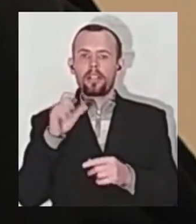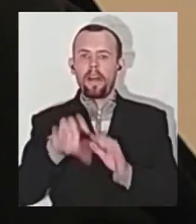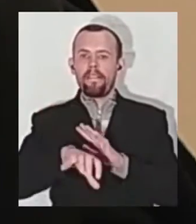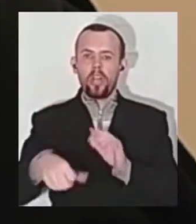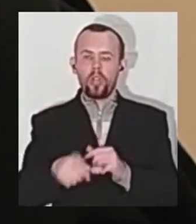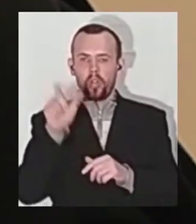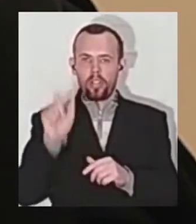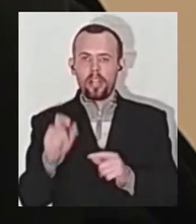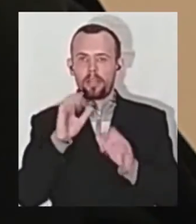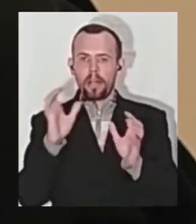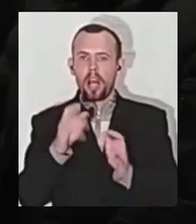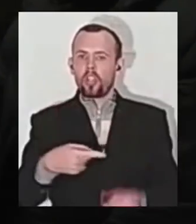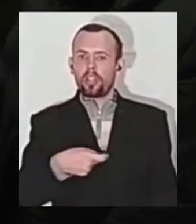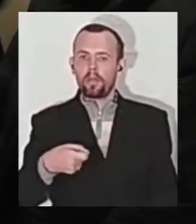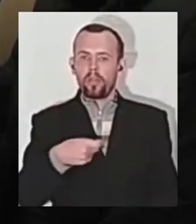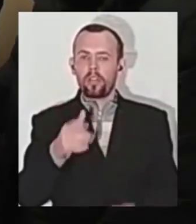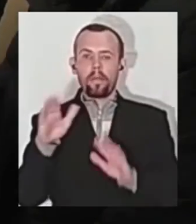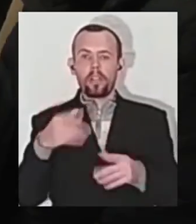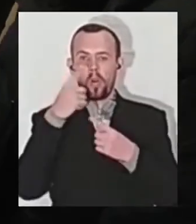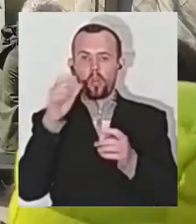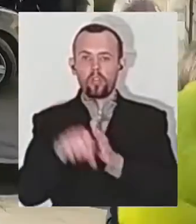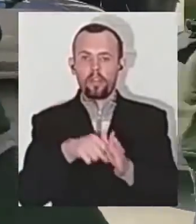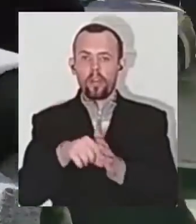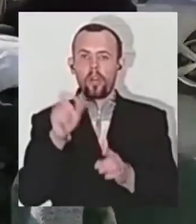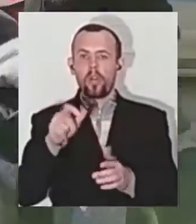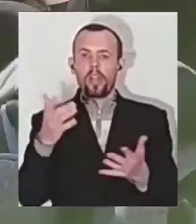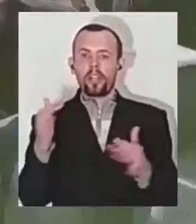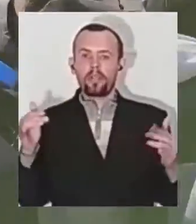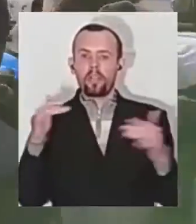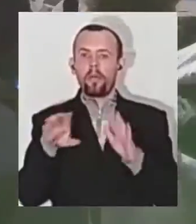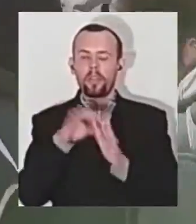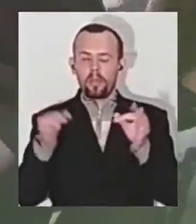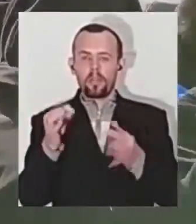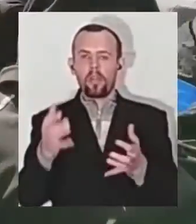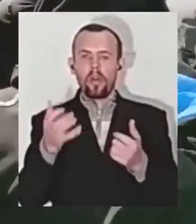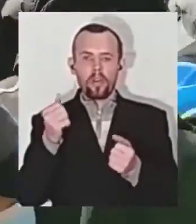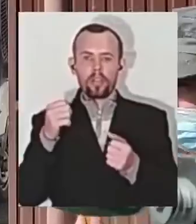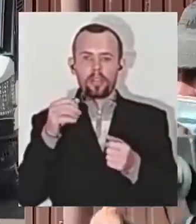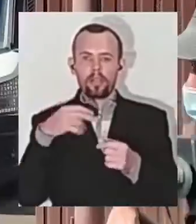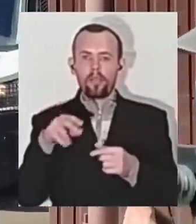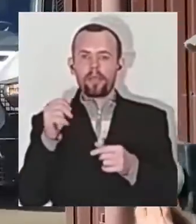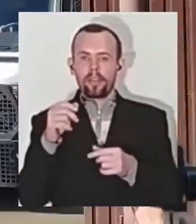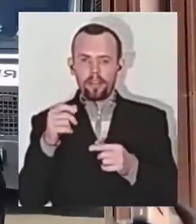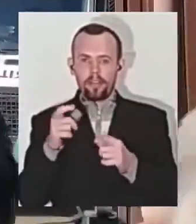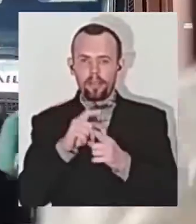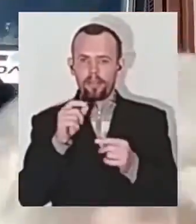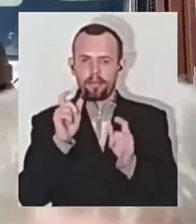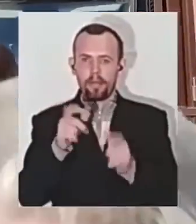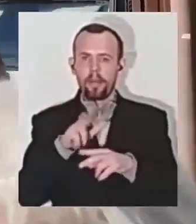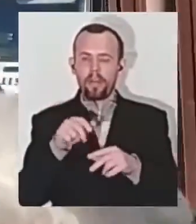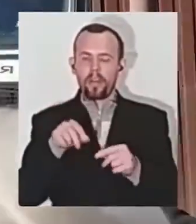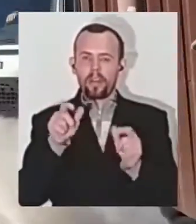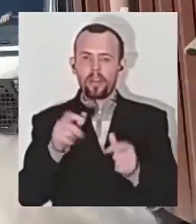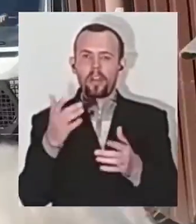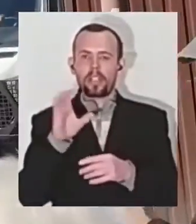і зберігання зброї. Після оголошення вироку люди, які зібрались під судом підтримати засуджених, блокували автомобілі правоохоронців, яких Стерненка